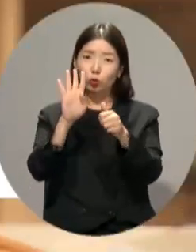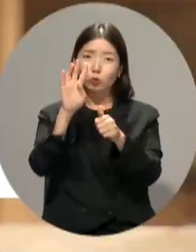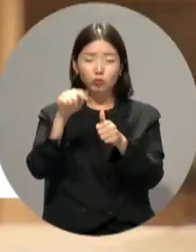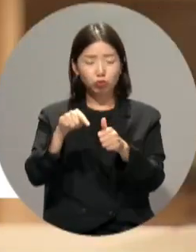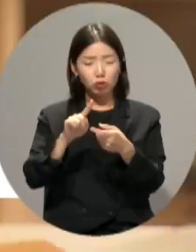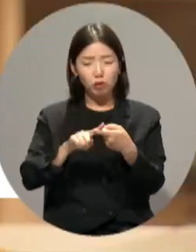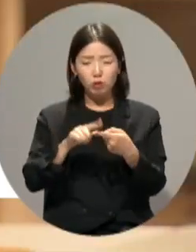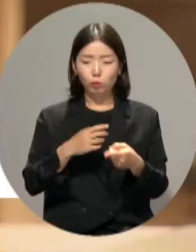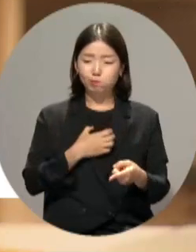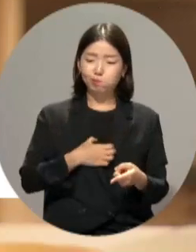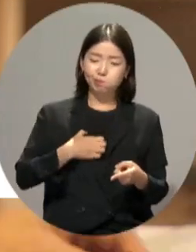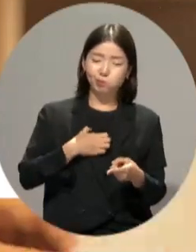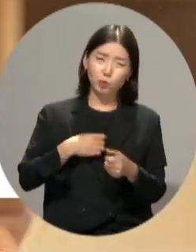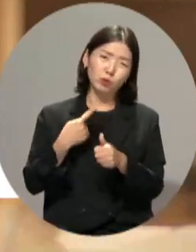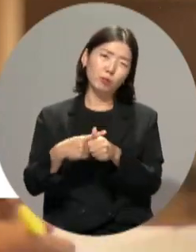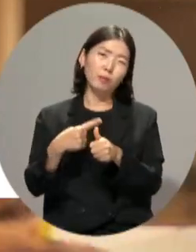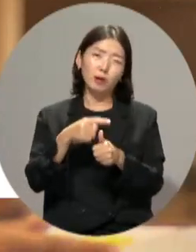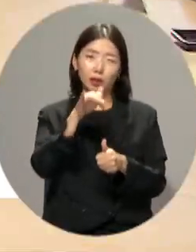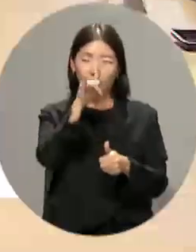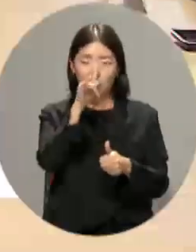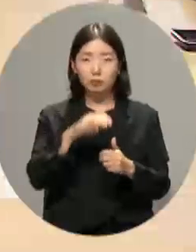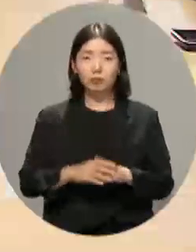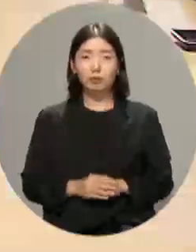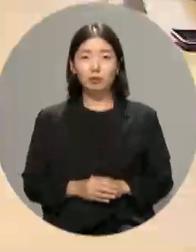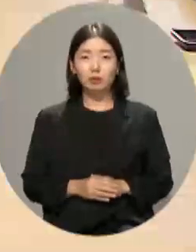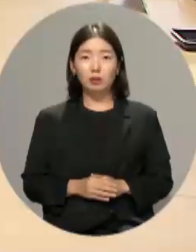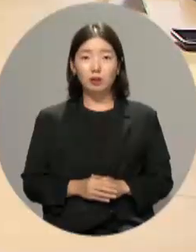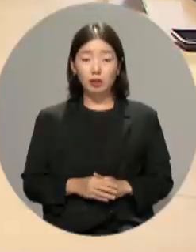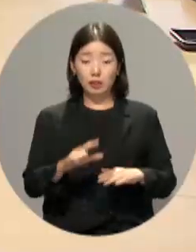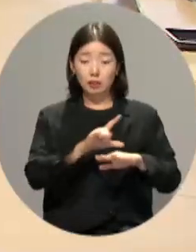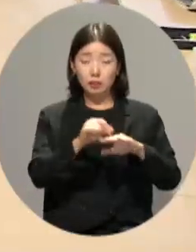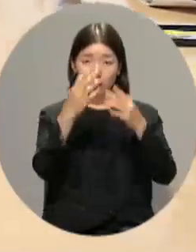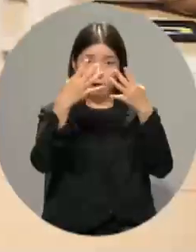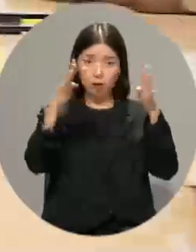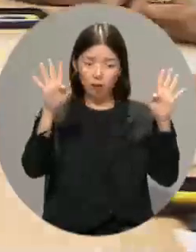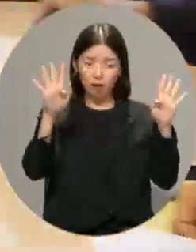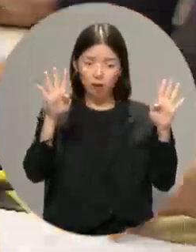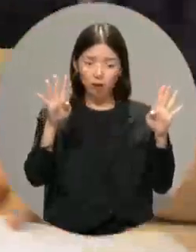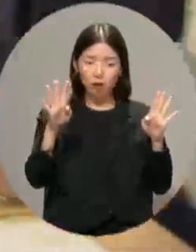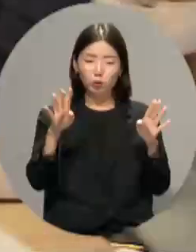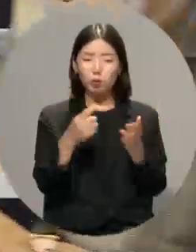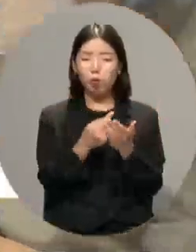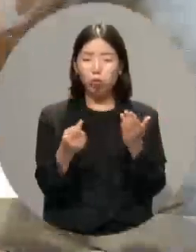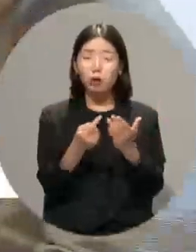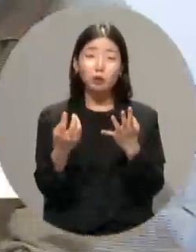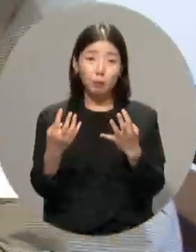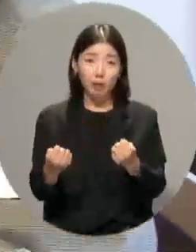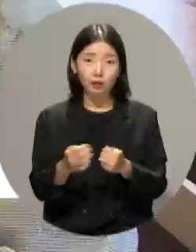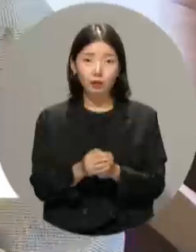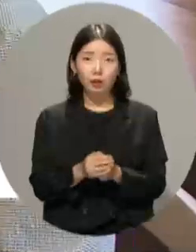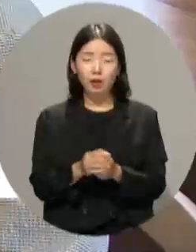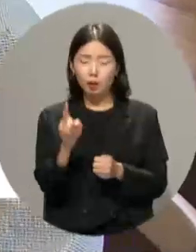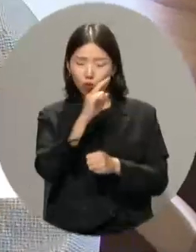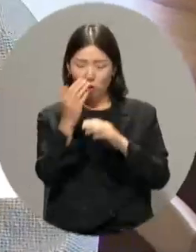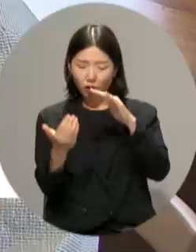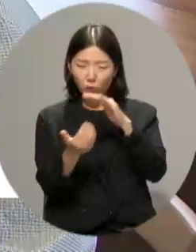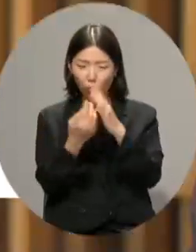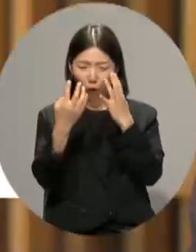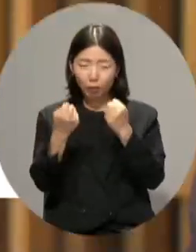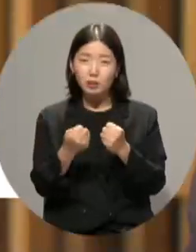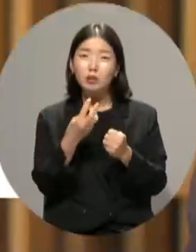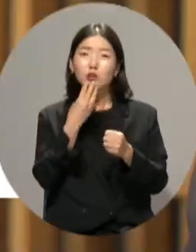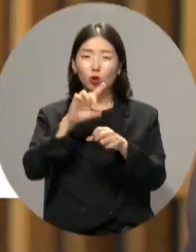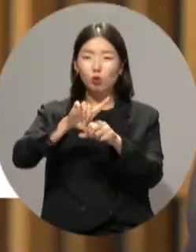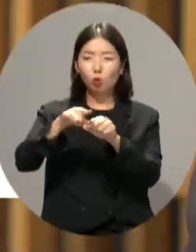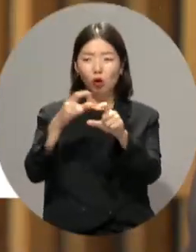대책에 우려와 비판이 쏟아졌습니다. 지방대학을 기피하는 경향이 심해지고 첨단 산업 기반이 수도권에